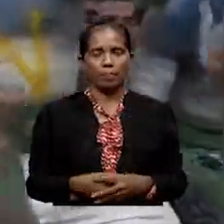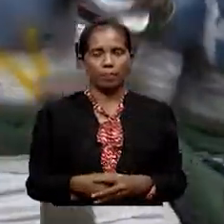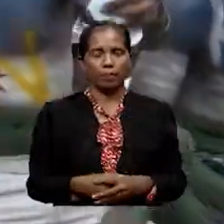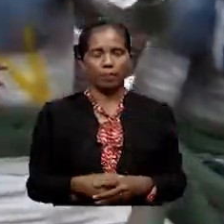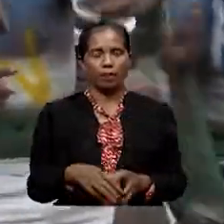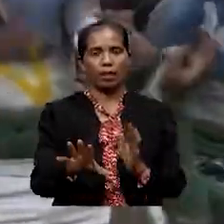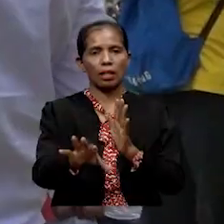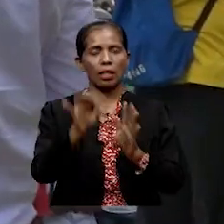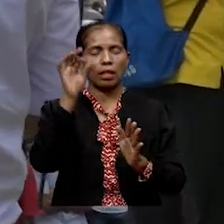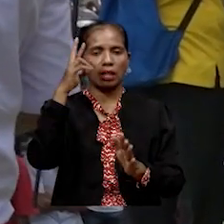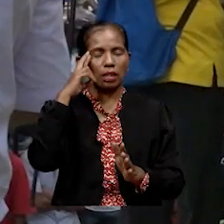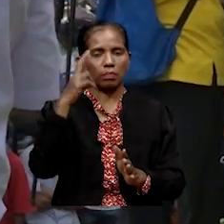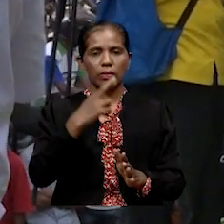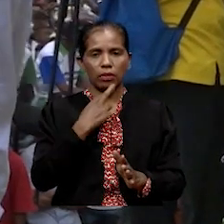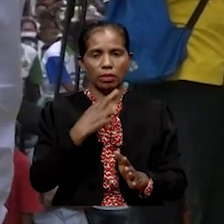Ramos Horta